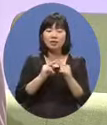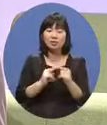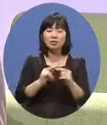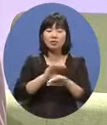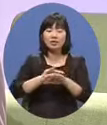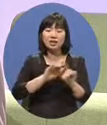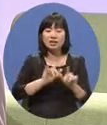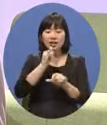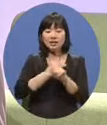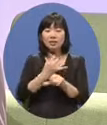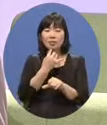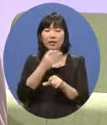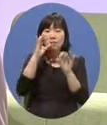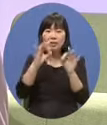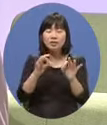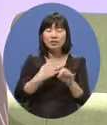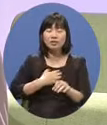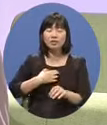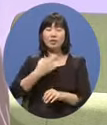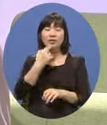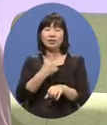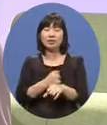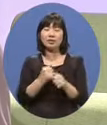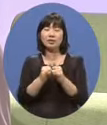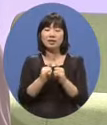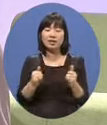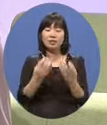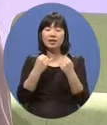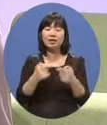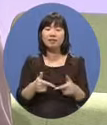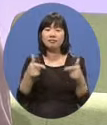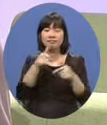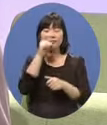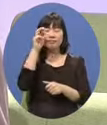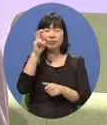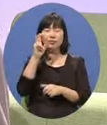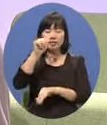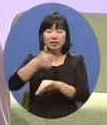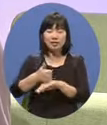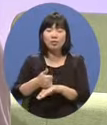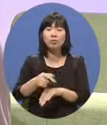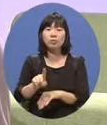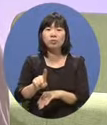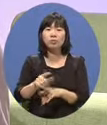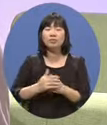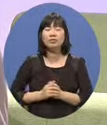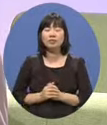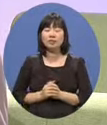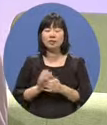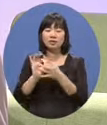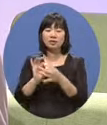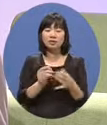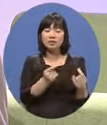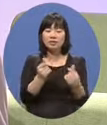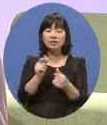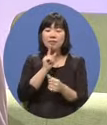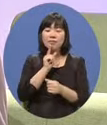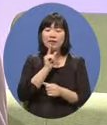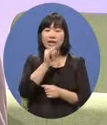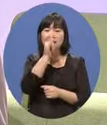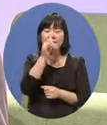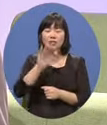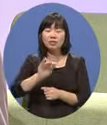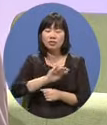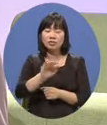잘 지내는 것만 해도 걱정 그렇죠. 안 하신다는 분이 많으실 것 같아요. 예. 그러니까 결국은 이제 계속 비슷한 얘기가 나올